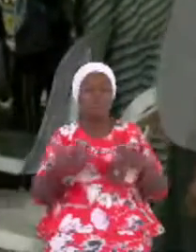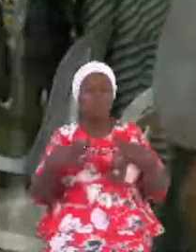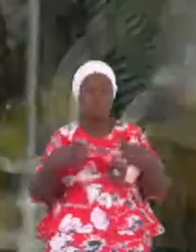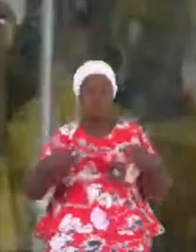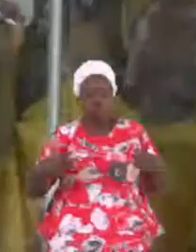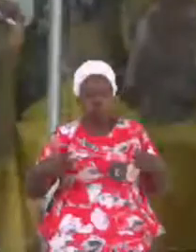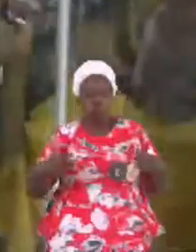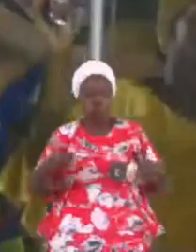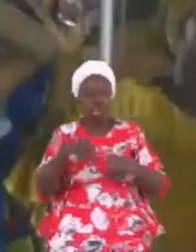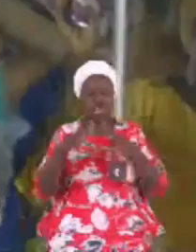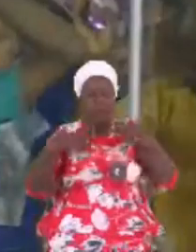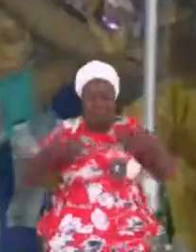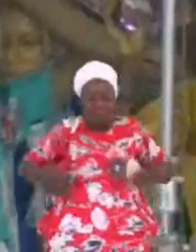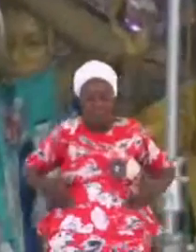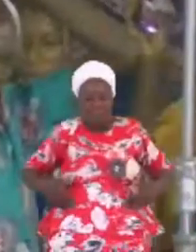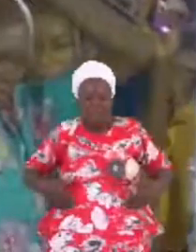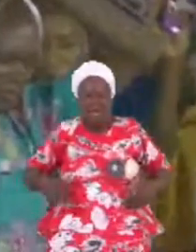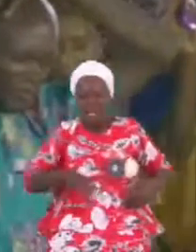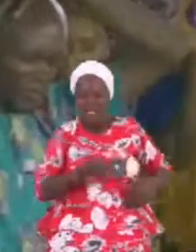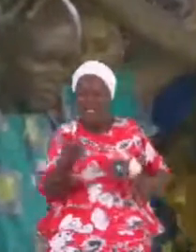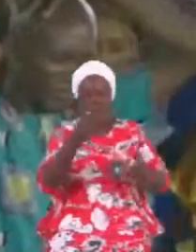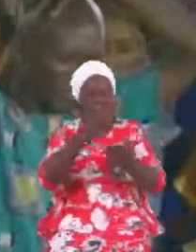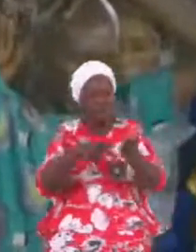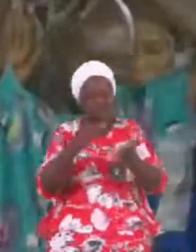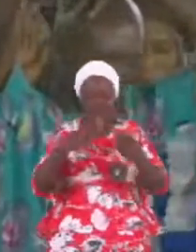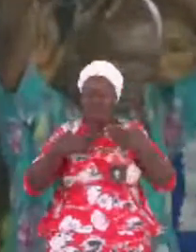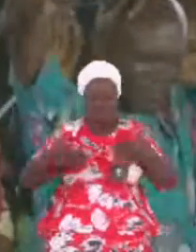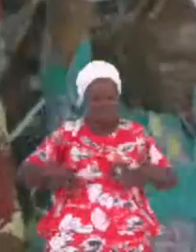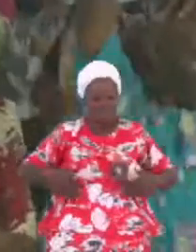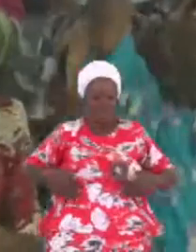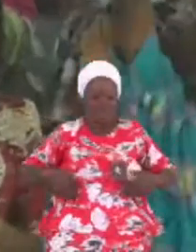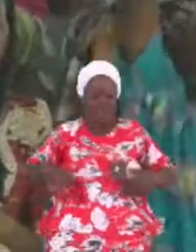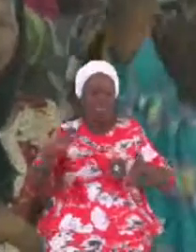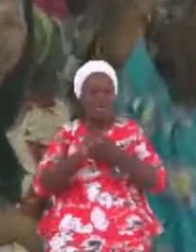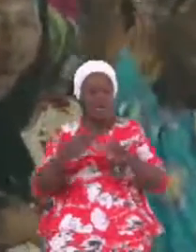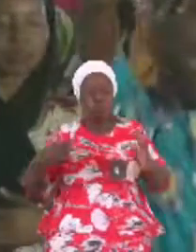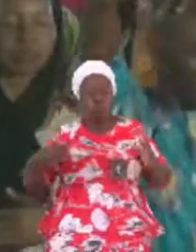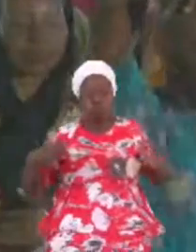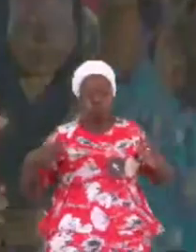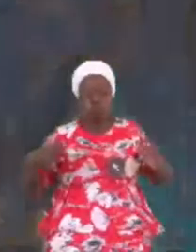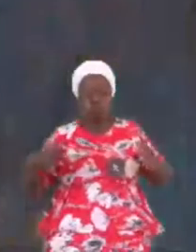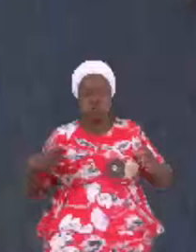Enflement dans le corps, n'importe quelle partie du corps. Enflement,